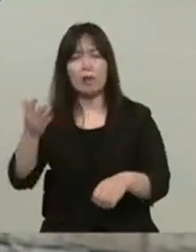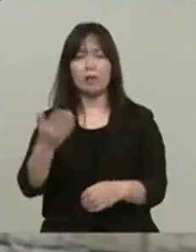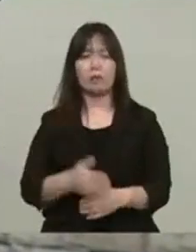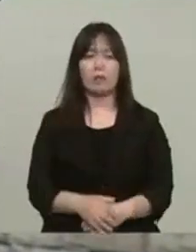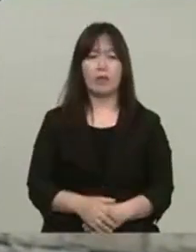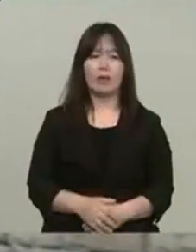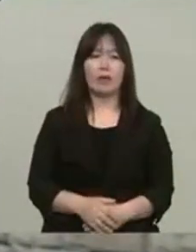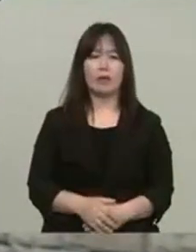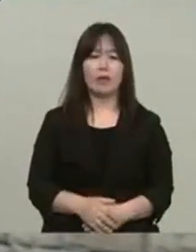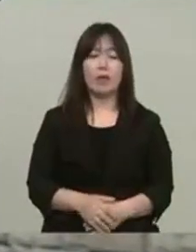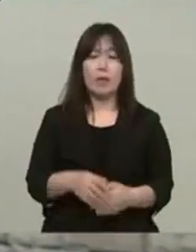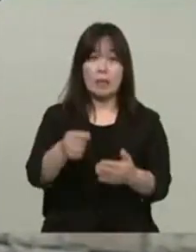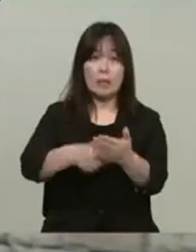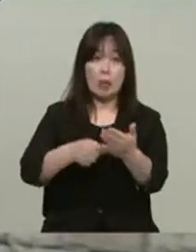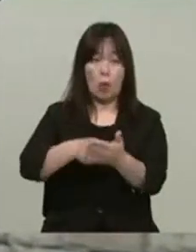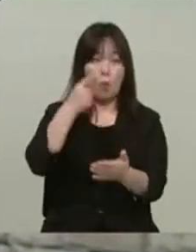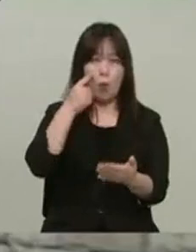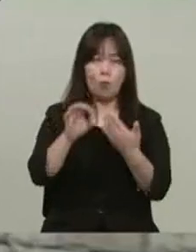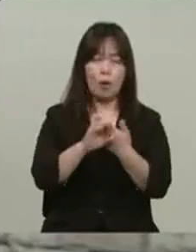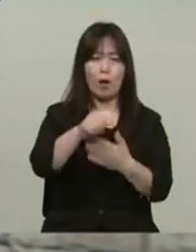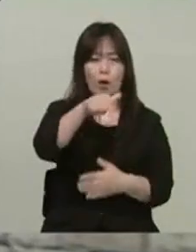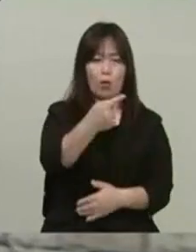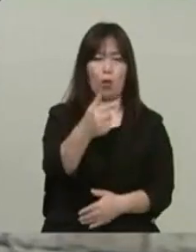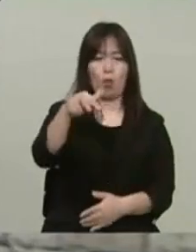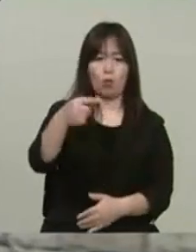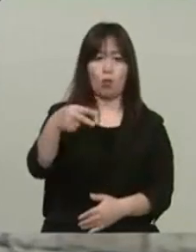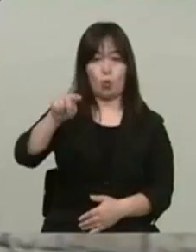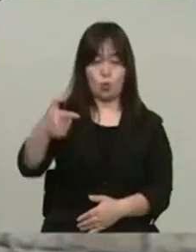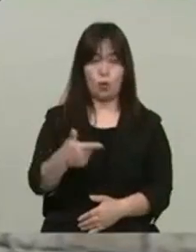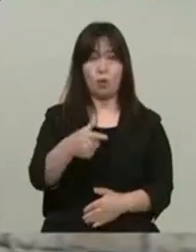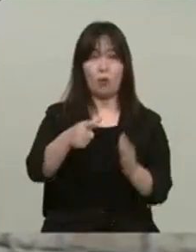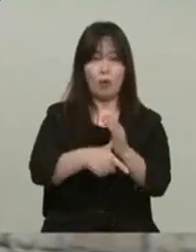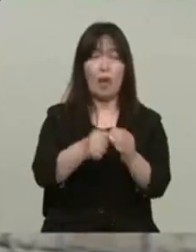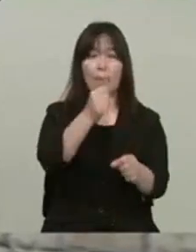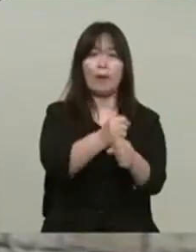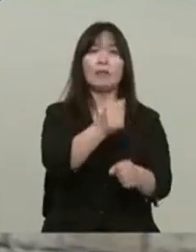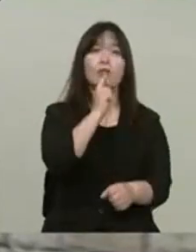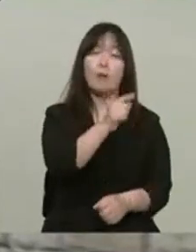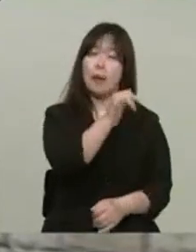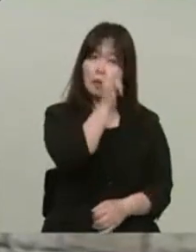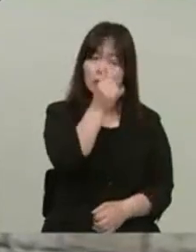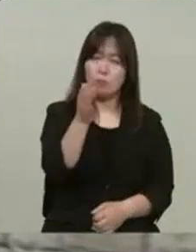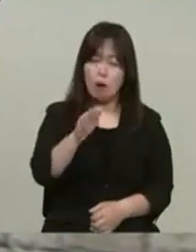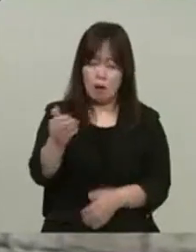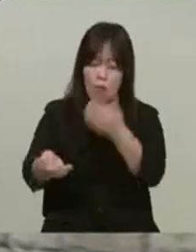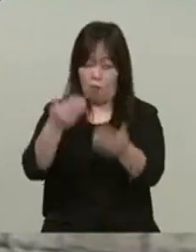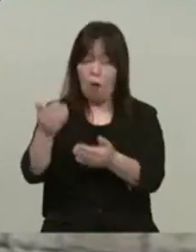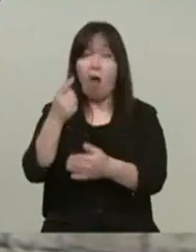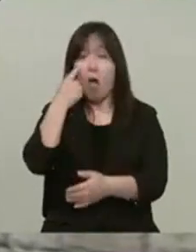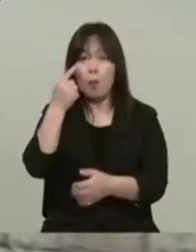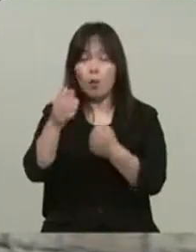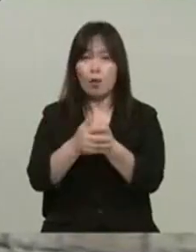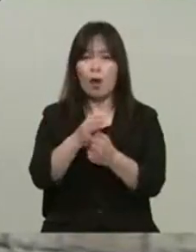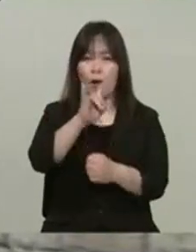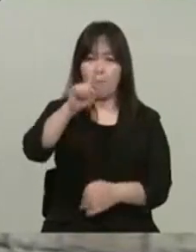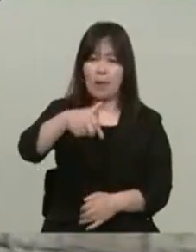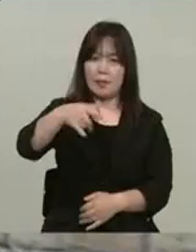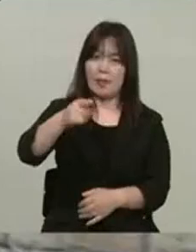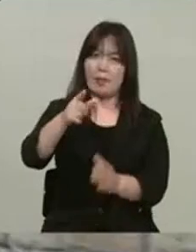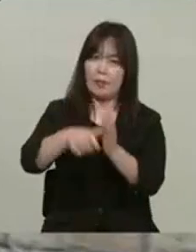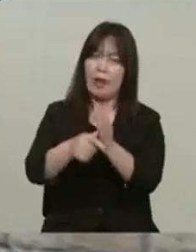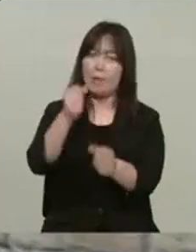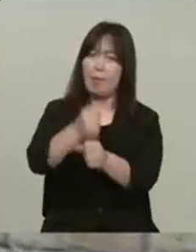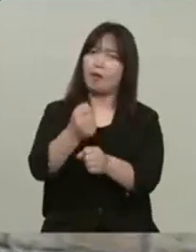있습니다. 기록에 의하면 고조선 준왕이 쌓았다고 전해지지만 최근 발굴 조사 결과 백제시대에